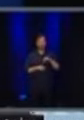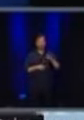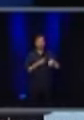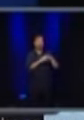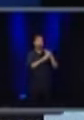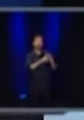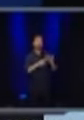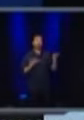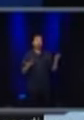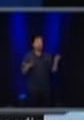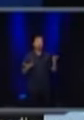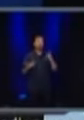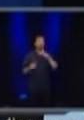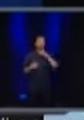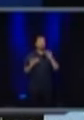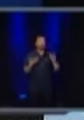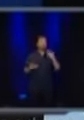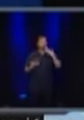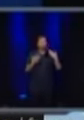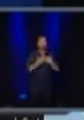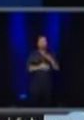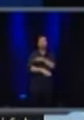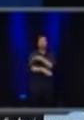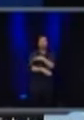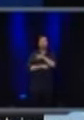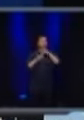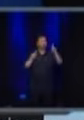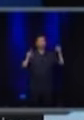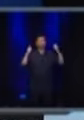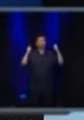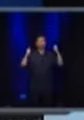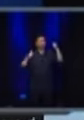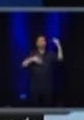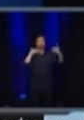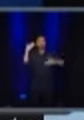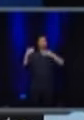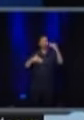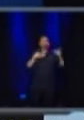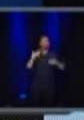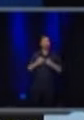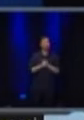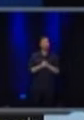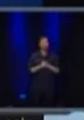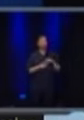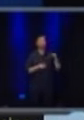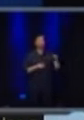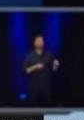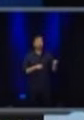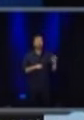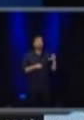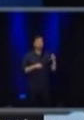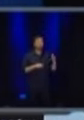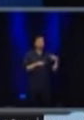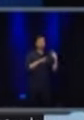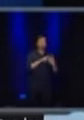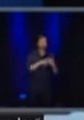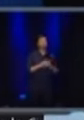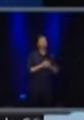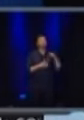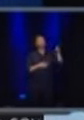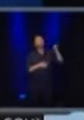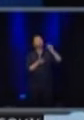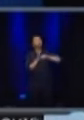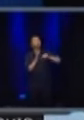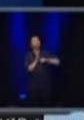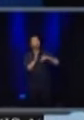situation hospitalière va très bien. On avait dit que même avant de penser à faire le rattrapage dans